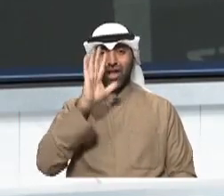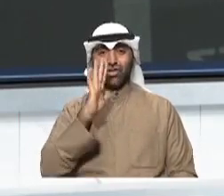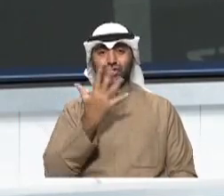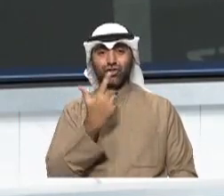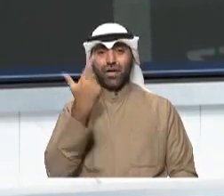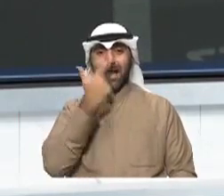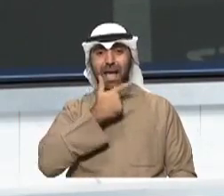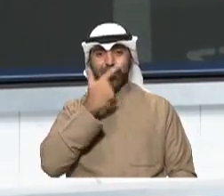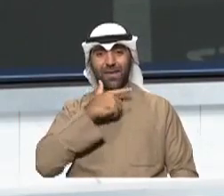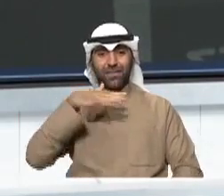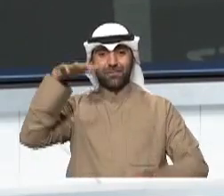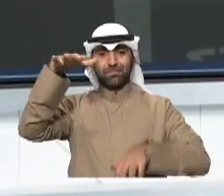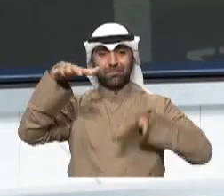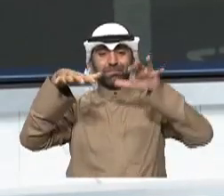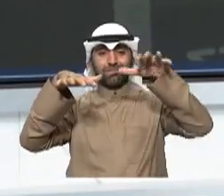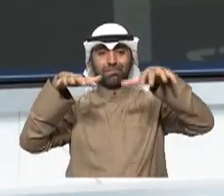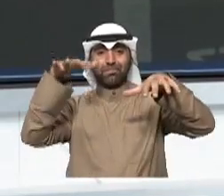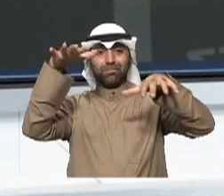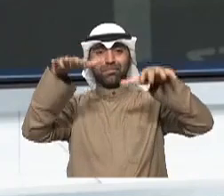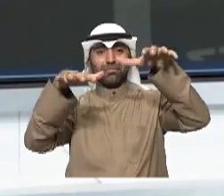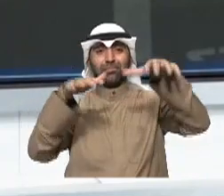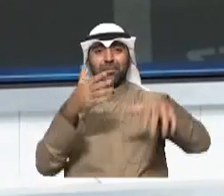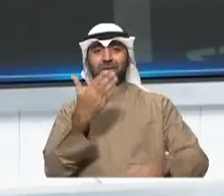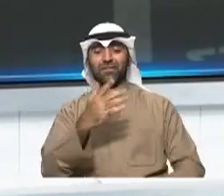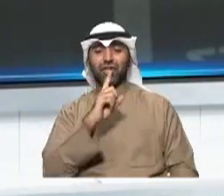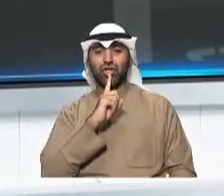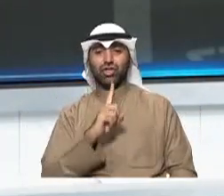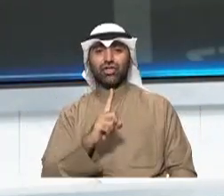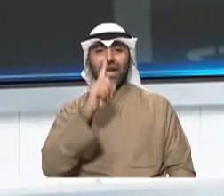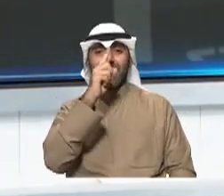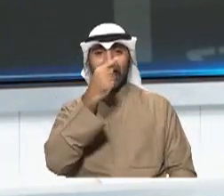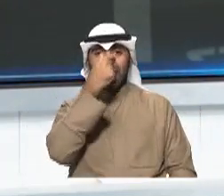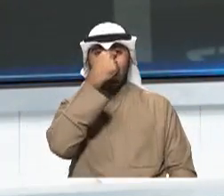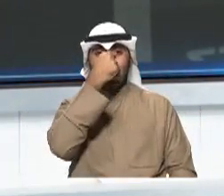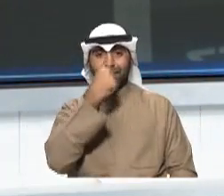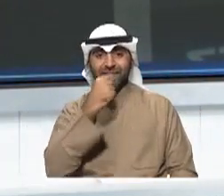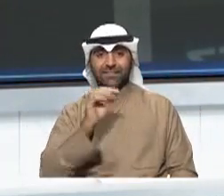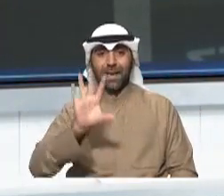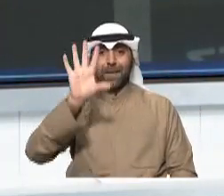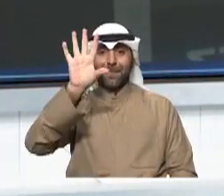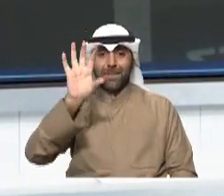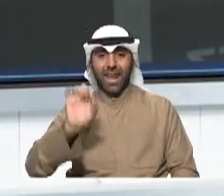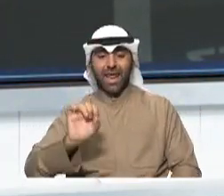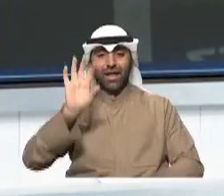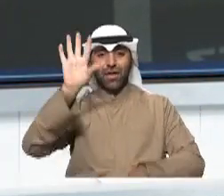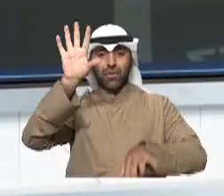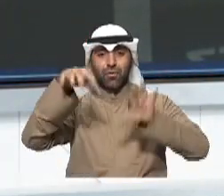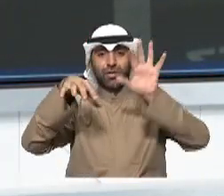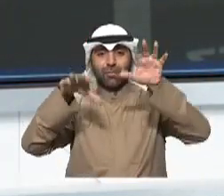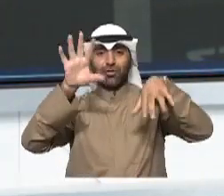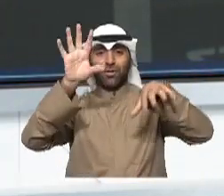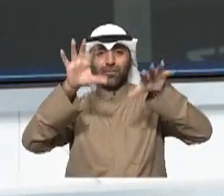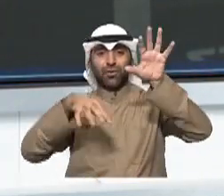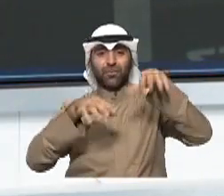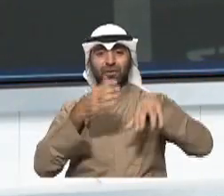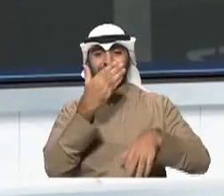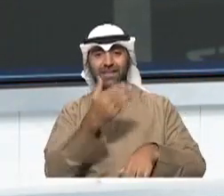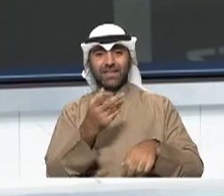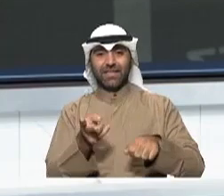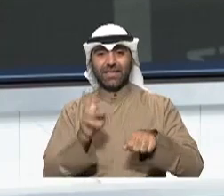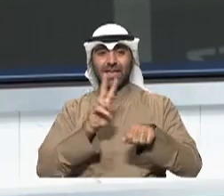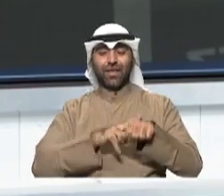الجمعة. هناك فرص الأمطار متفرقة تتكون ويانا ابتداء من عطلة نهاية هذا الأسبوع، تزيد فرص الأمطار إن شاء الله في يوم